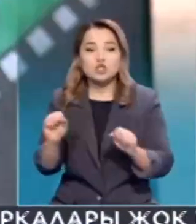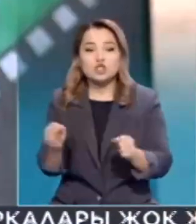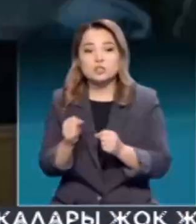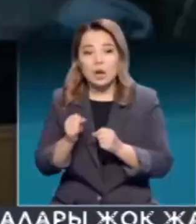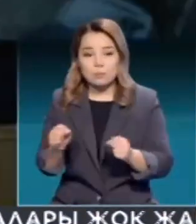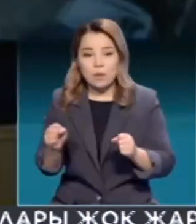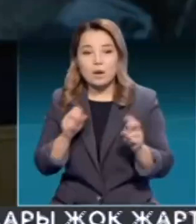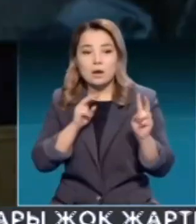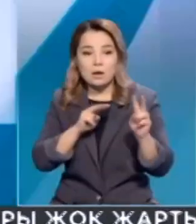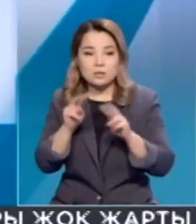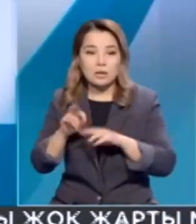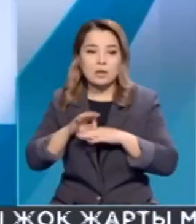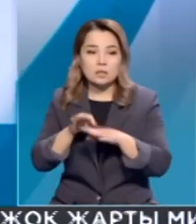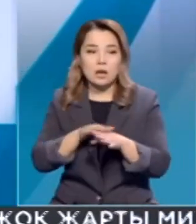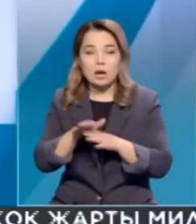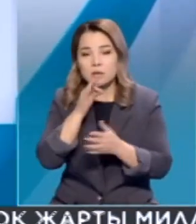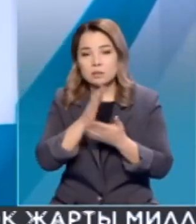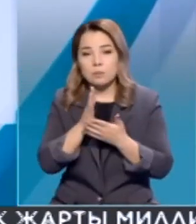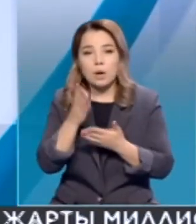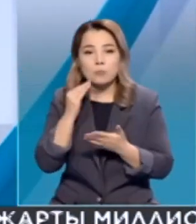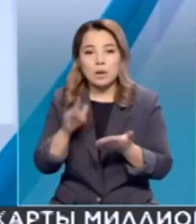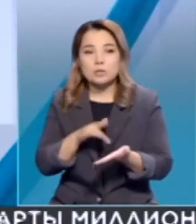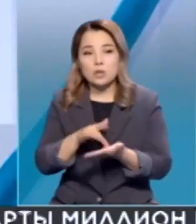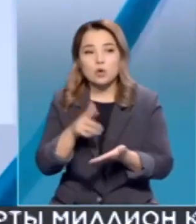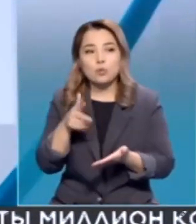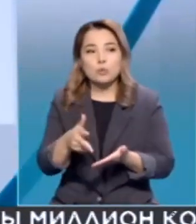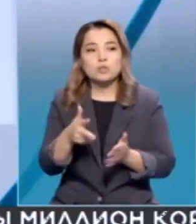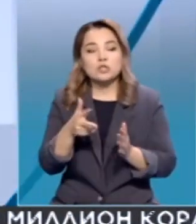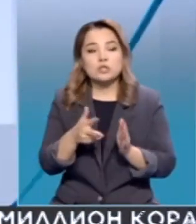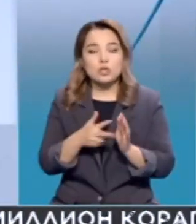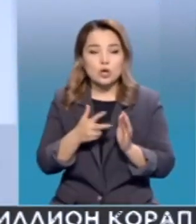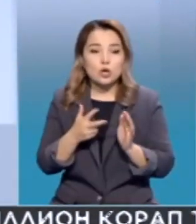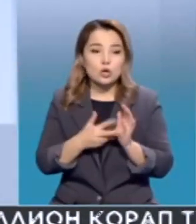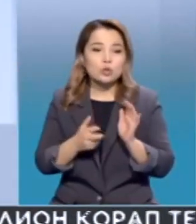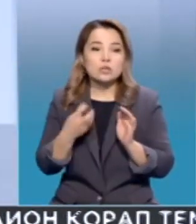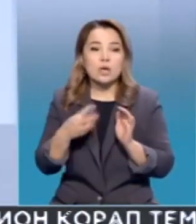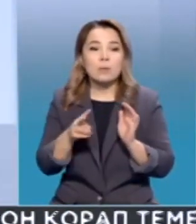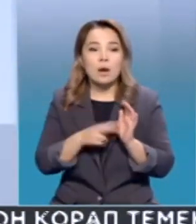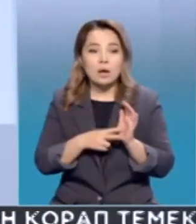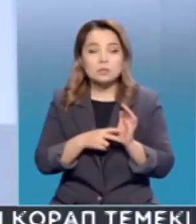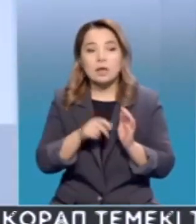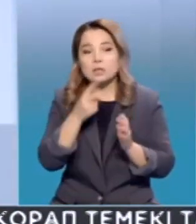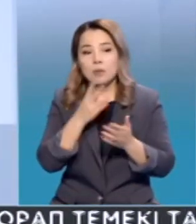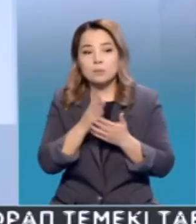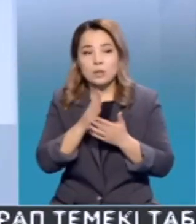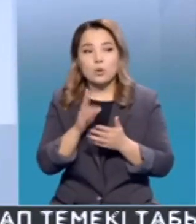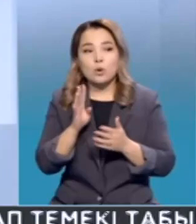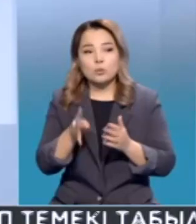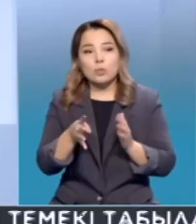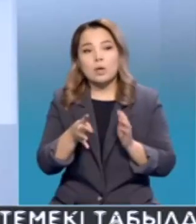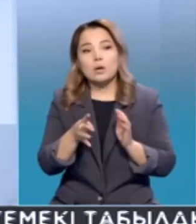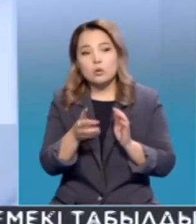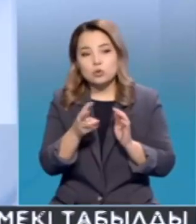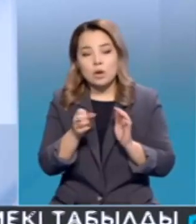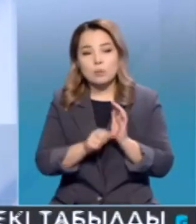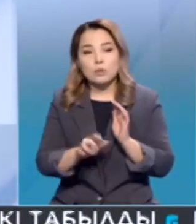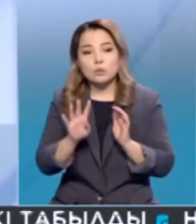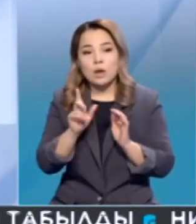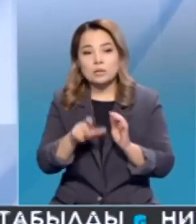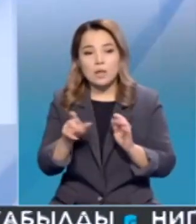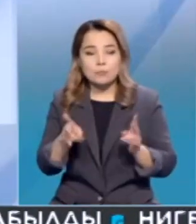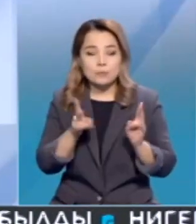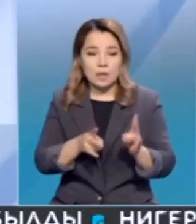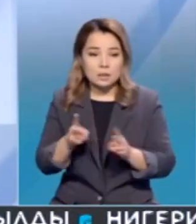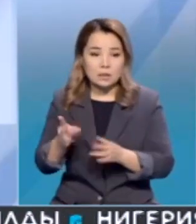жылдамдықты қадағалайтын камералар. Былтыр Алматыда 3826 жол көлік оқиғасы тіркеліп, 4364 адам түрлі дене жарақатын алған,